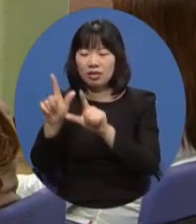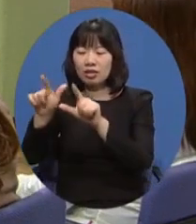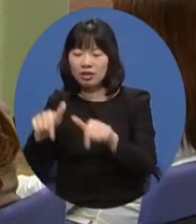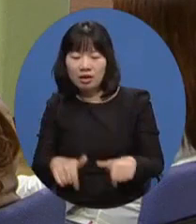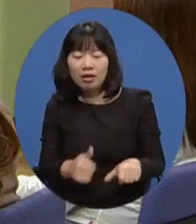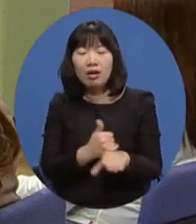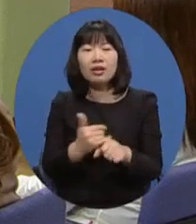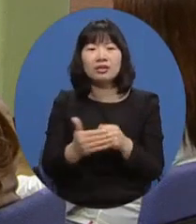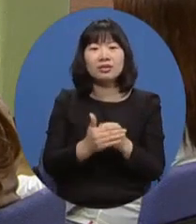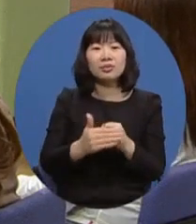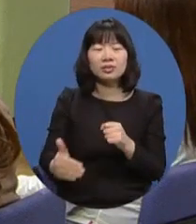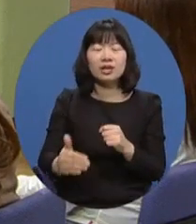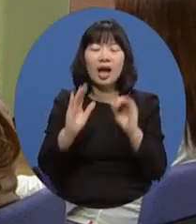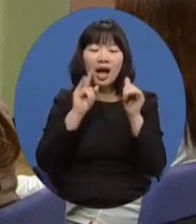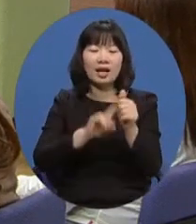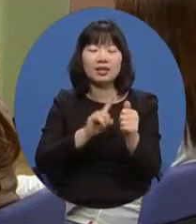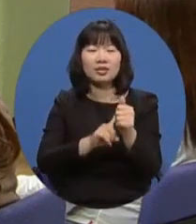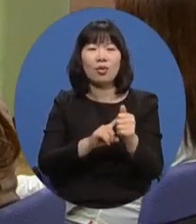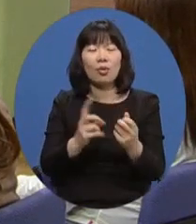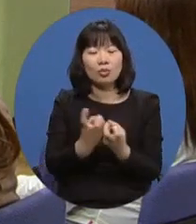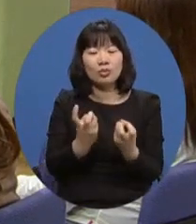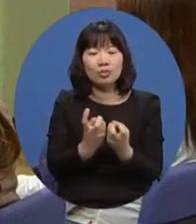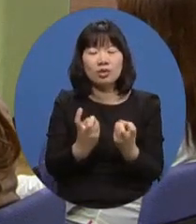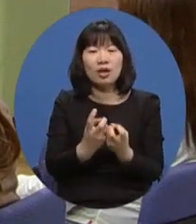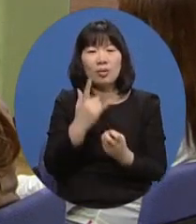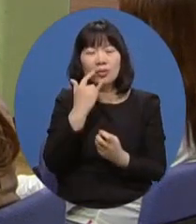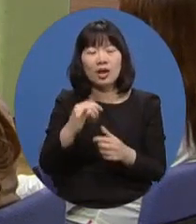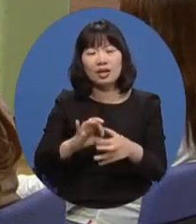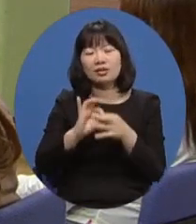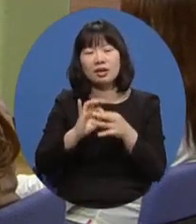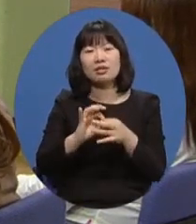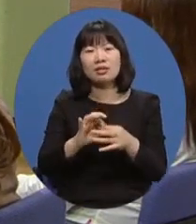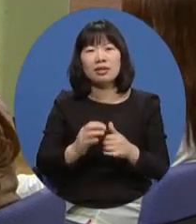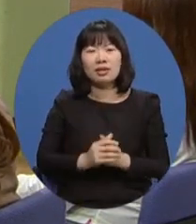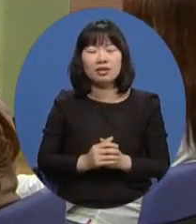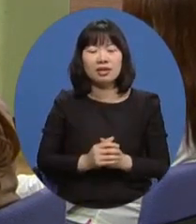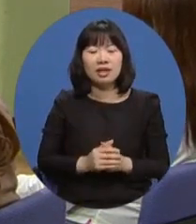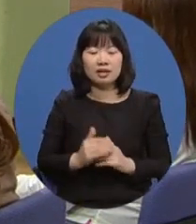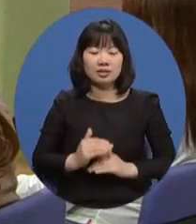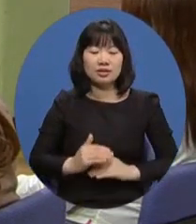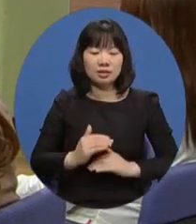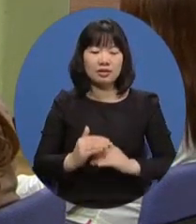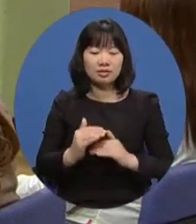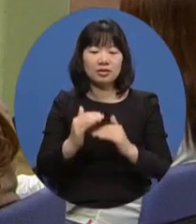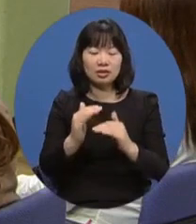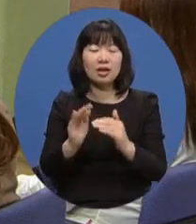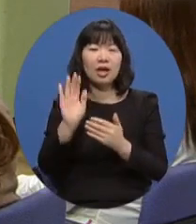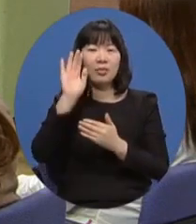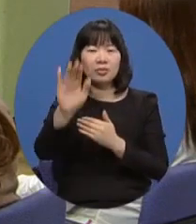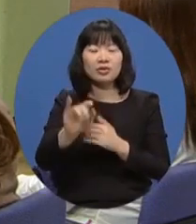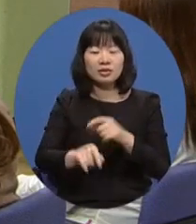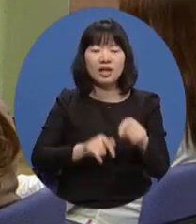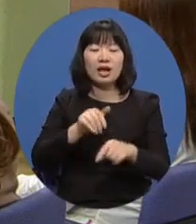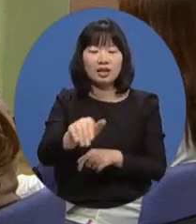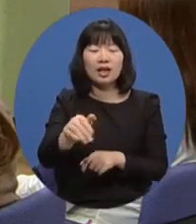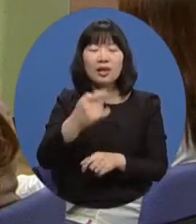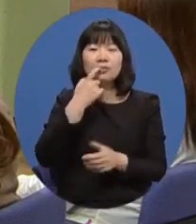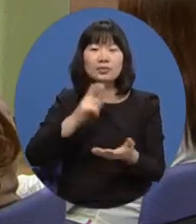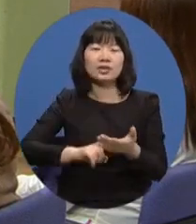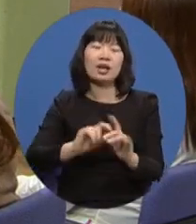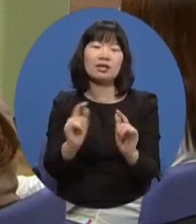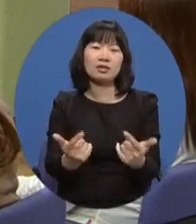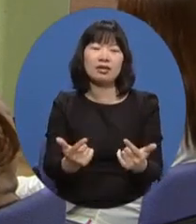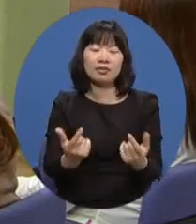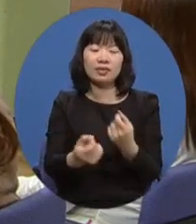뛰었다 이러니까 아이도 어떻게 보면 부모와의 관계에서 차근차근 앞으로 나아가기가 어려울 수가